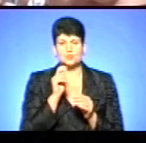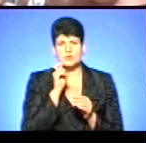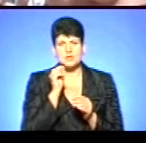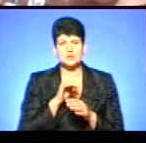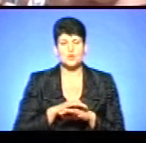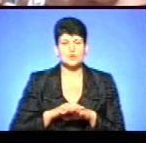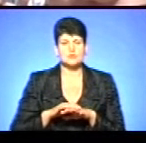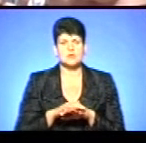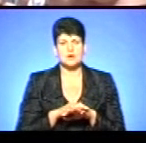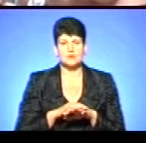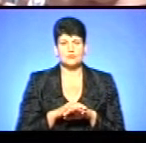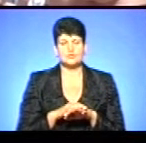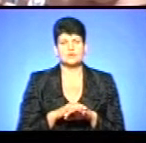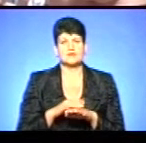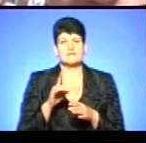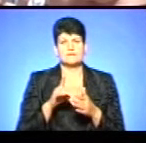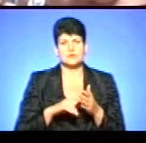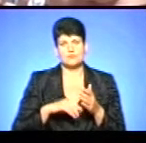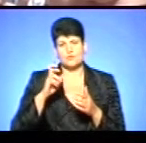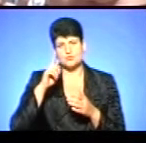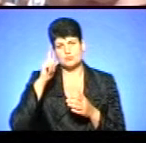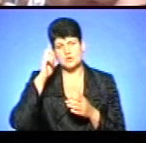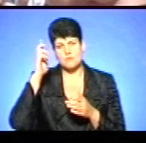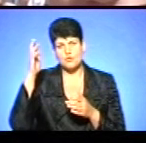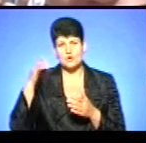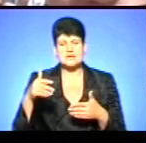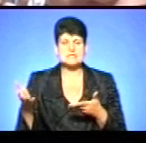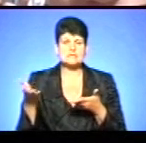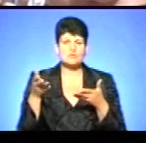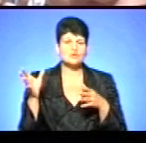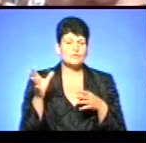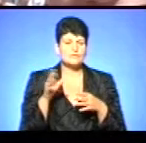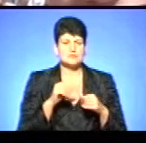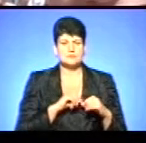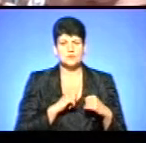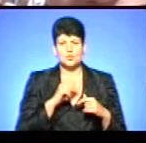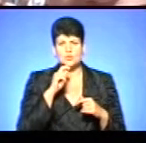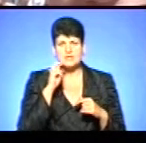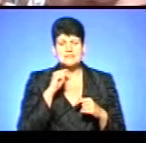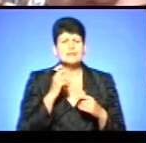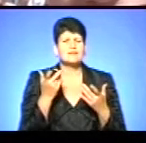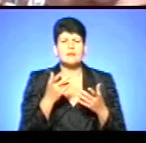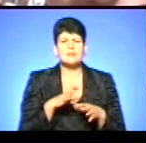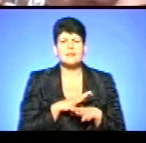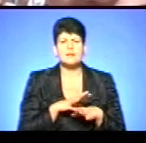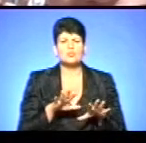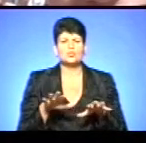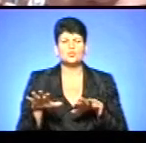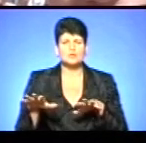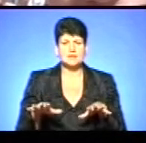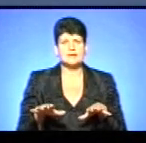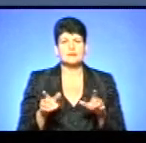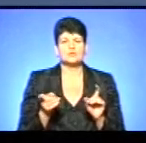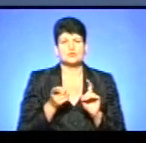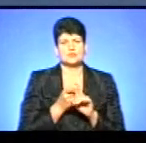народу, нашу глибоку віру в Господа Бога. І щиро запрошуємо всіх українців де б вони не були, власне, долучитися до цієї